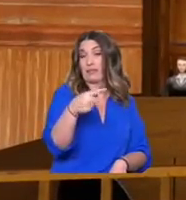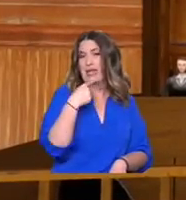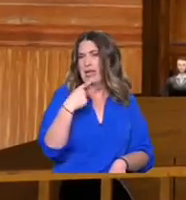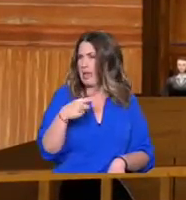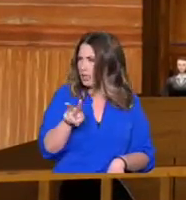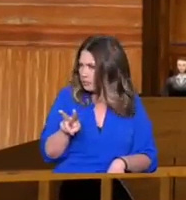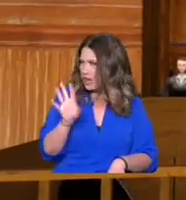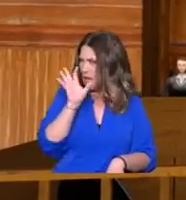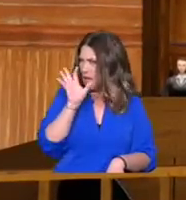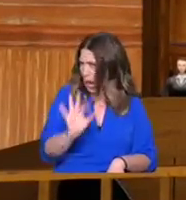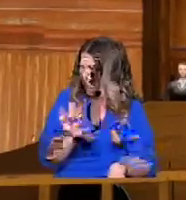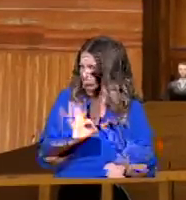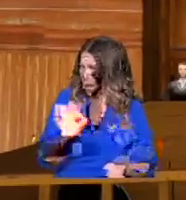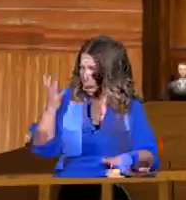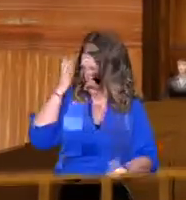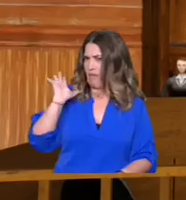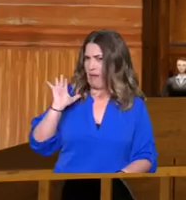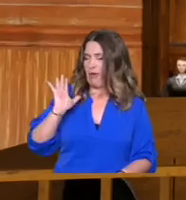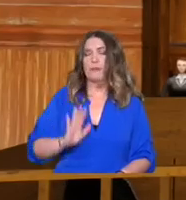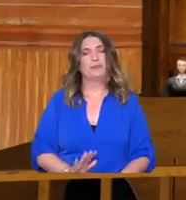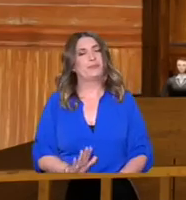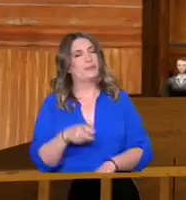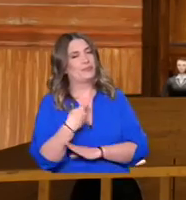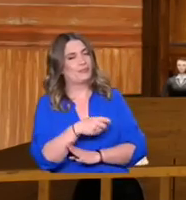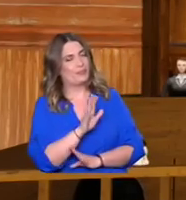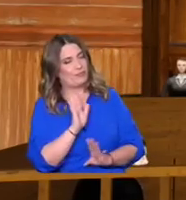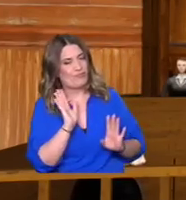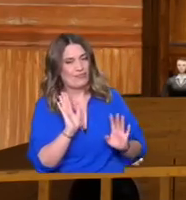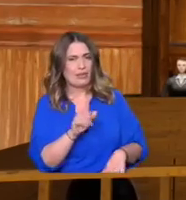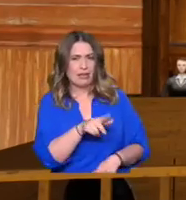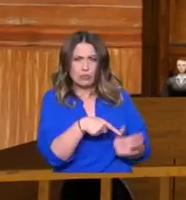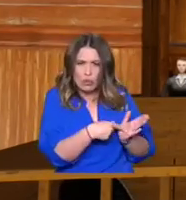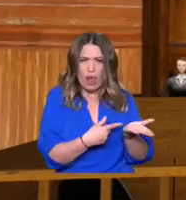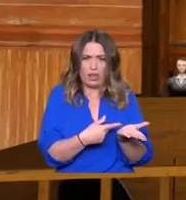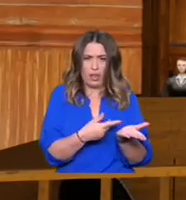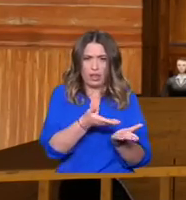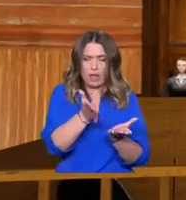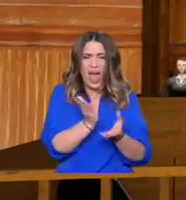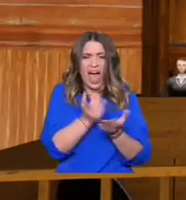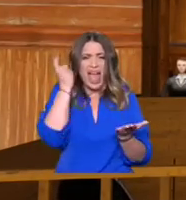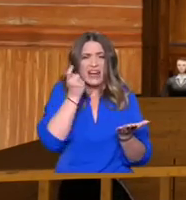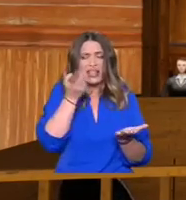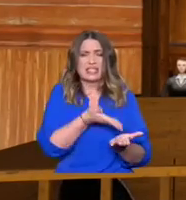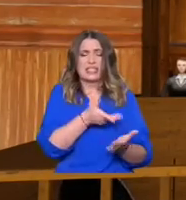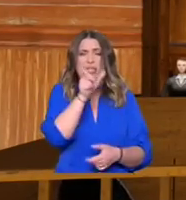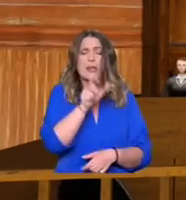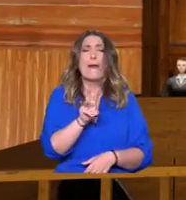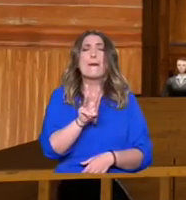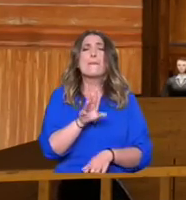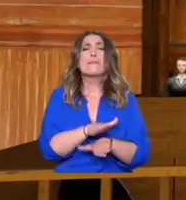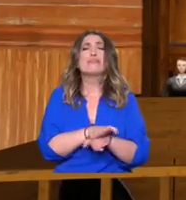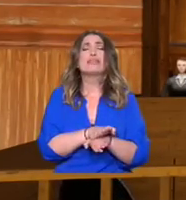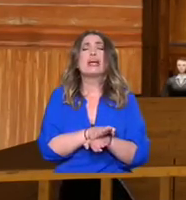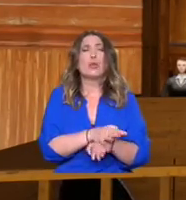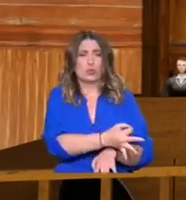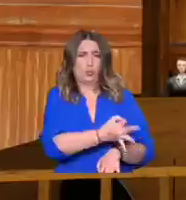το γιας. Και συνεχίζει ο κύριος Κούγιας. Το γράφει η ιατροδικαστική. Ο ιατροδικαστής κύριος Ψαρούλης μου το υπέδειξε και μου